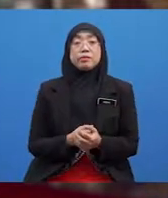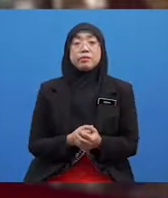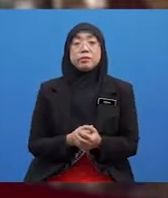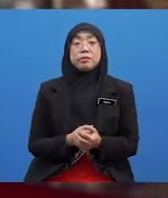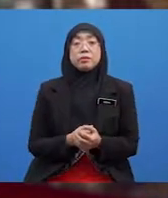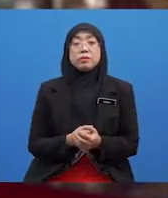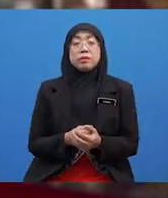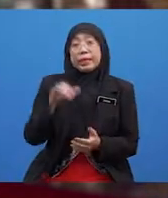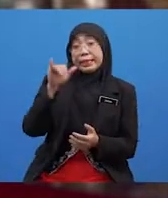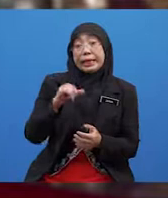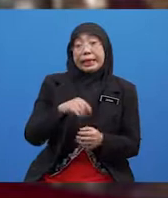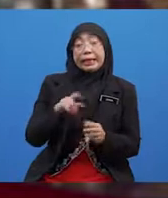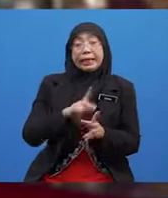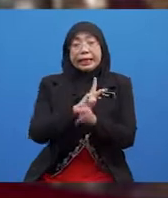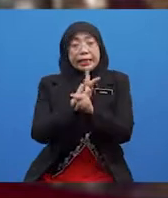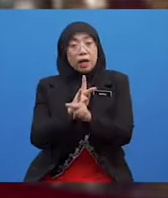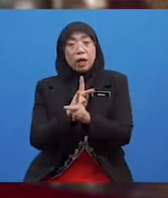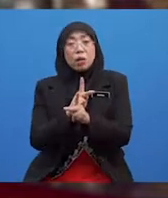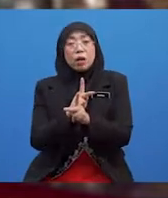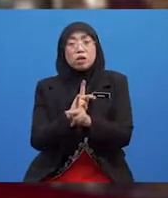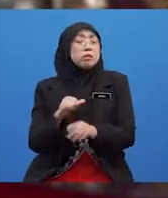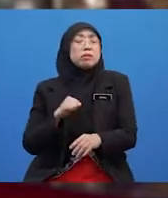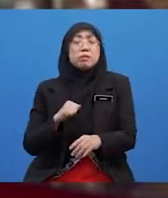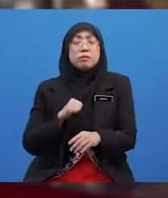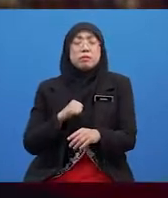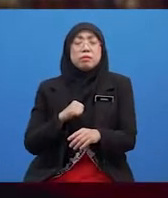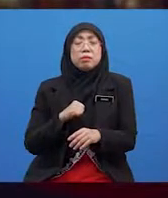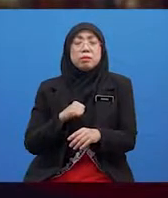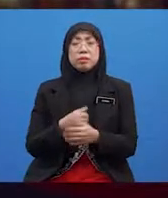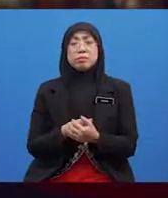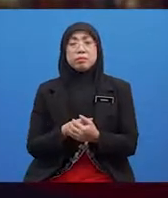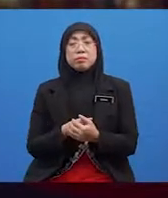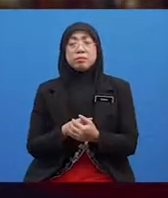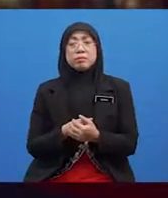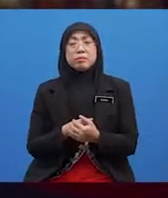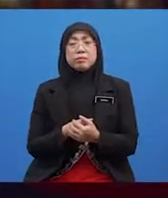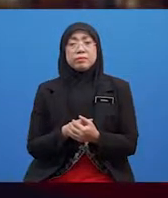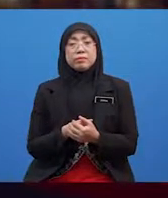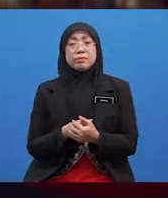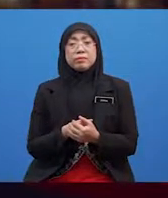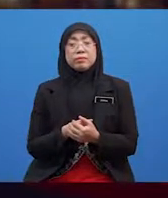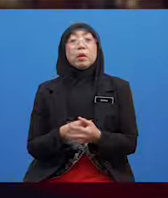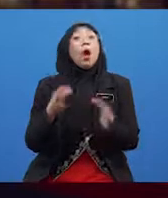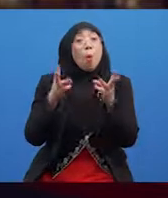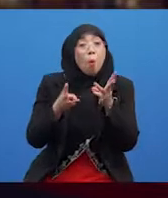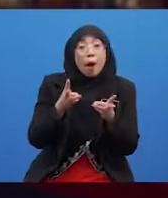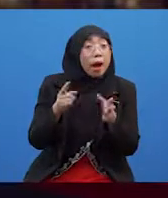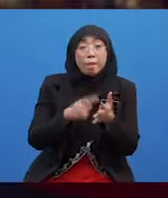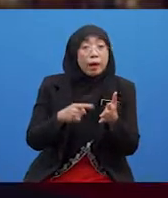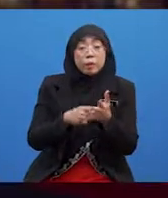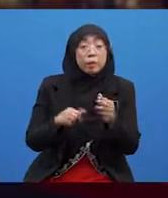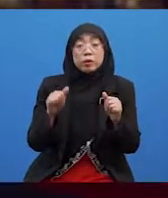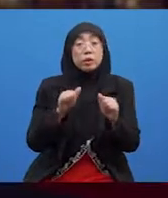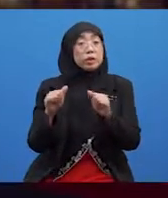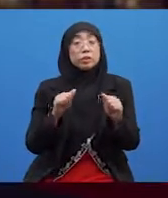yang terkawal sehingga sukarela yang bermakna. Walau apapun kemahiran, kemahiran motor